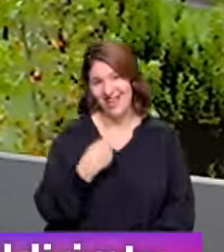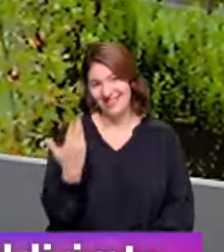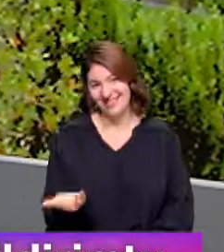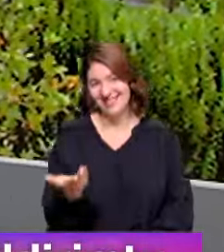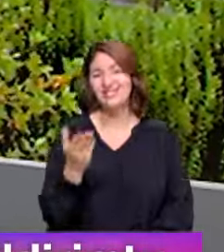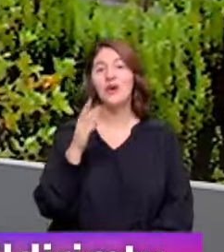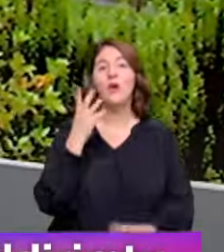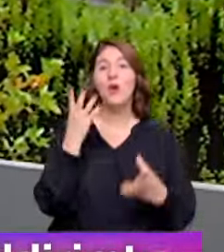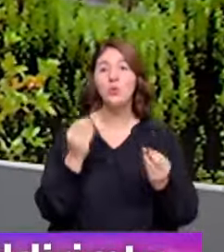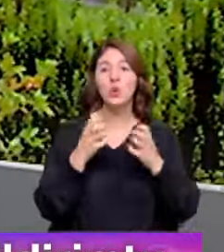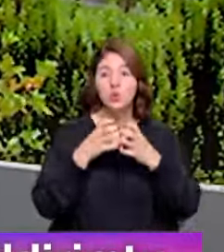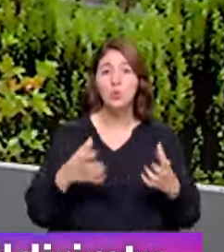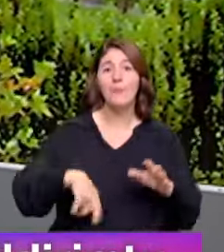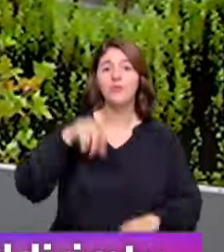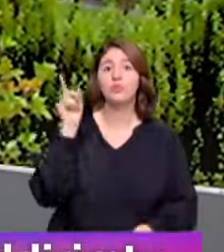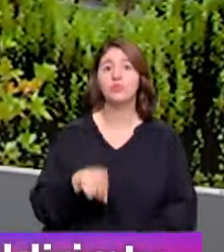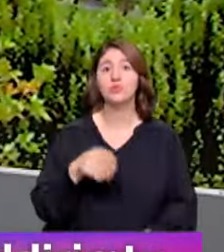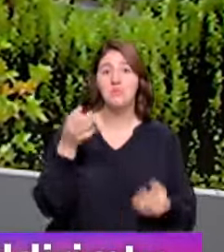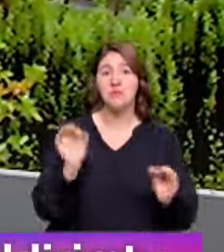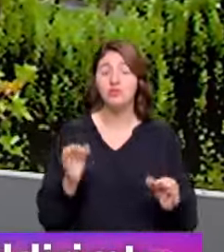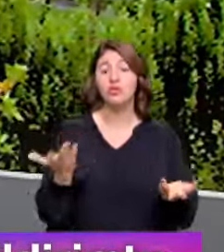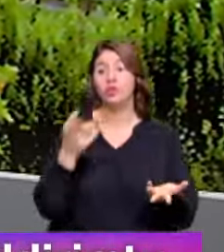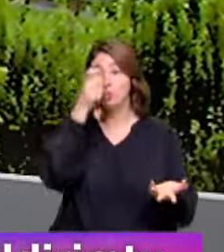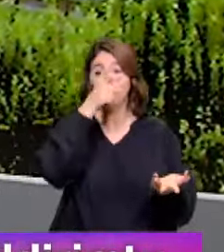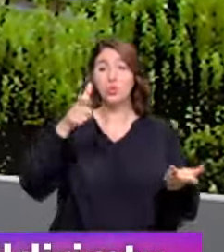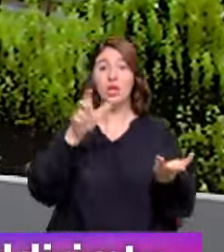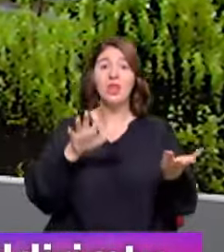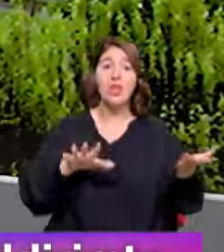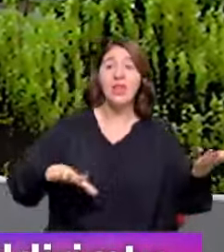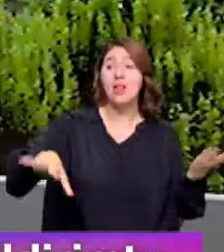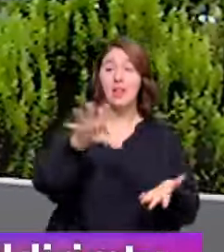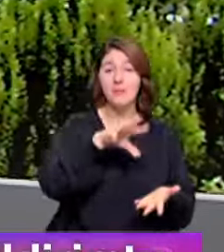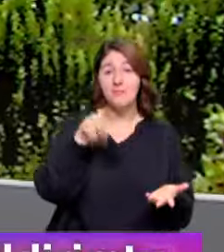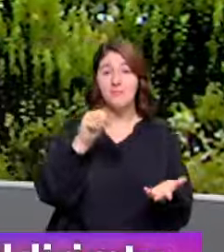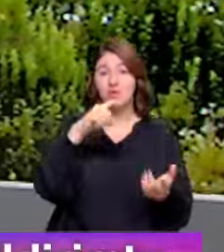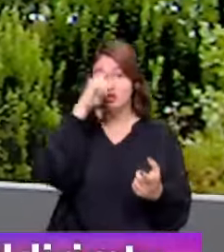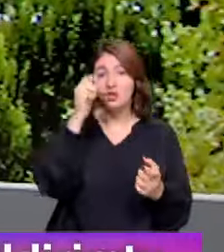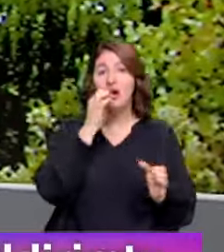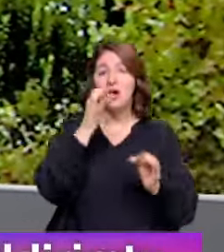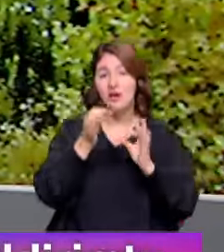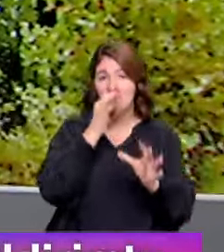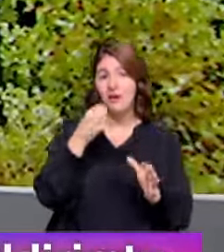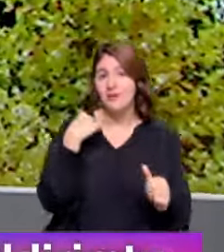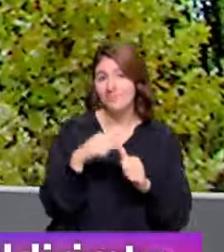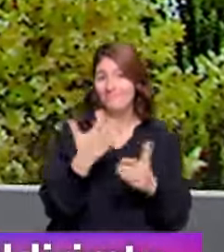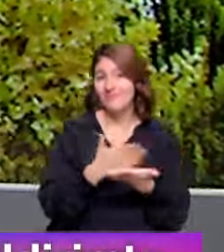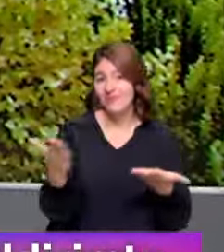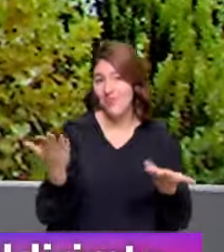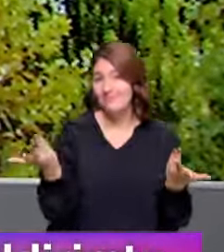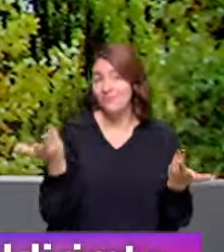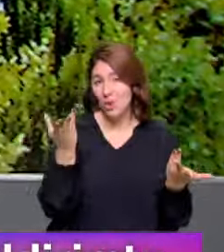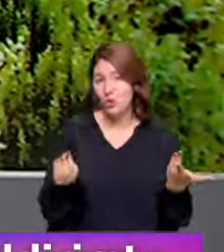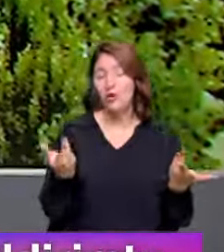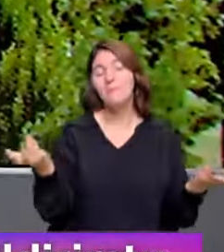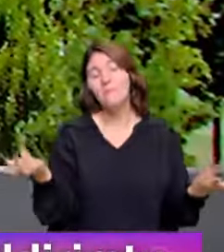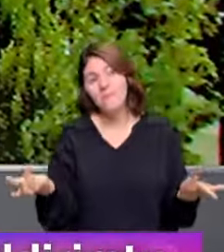verdiniz. Oldukça yoğun bir gündeme başladık. Çünkü Türkiye'mizin dört bir yanından sıcak haberlerle yine devam ediyor